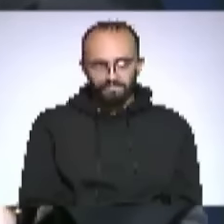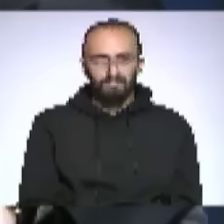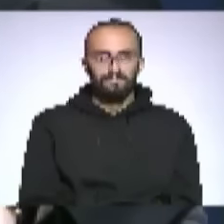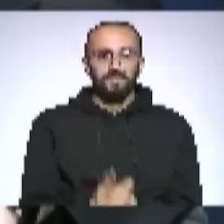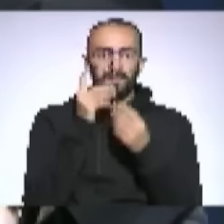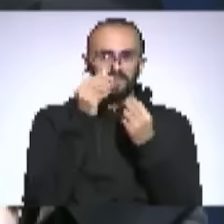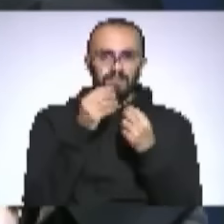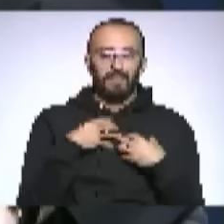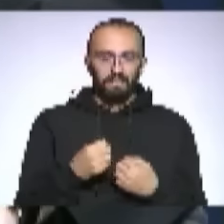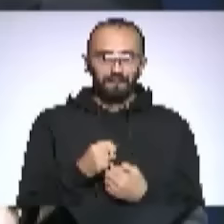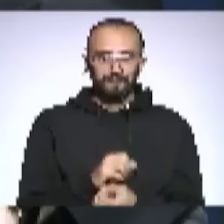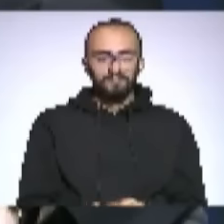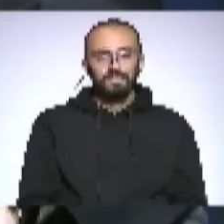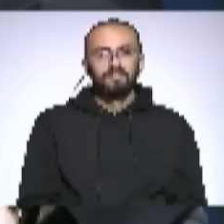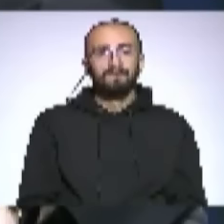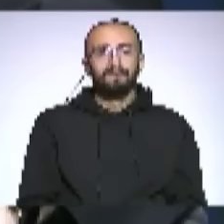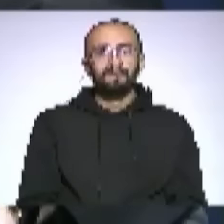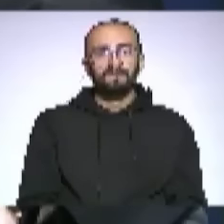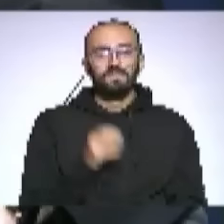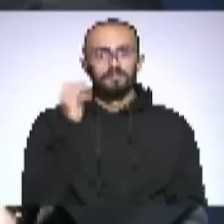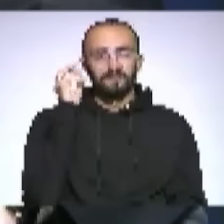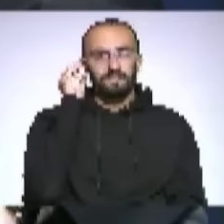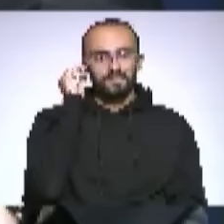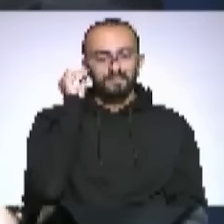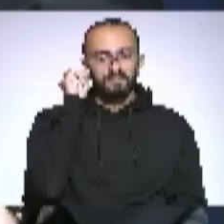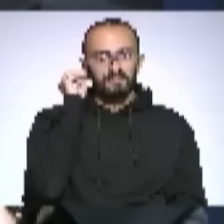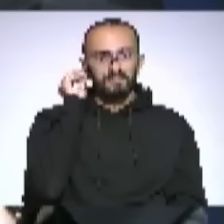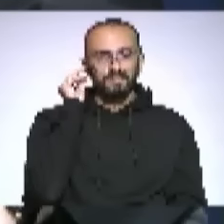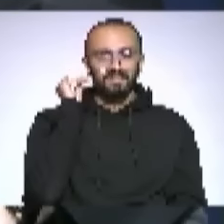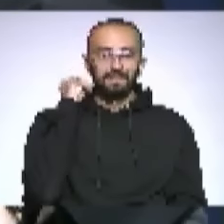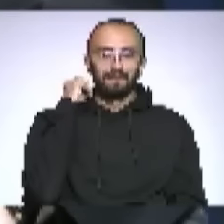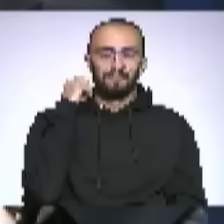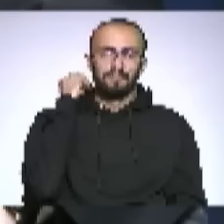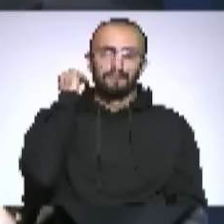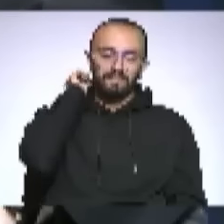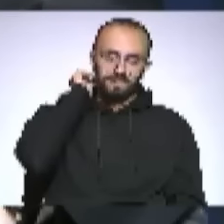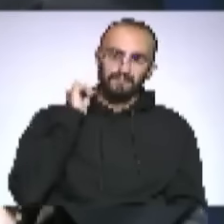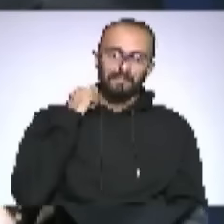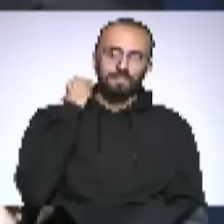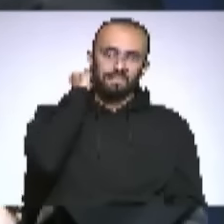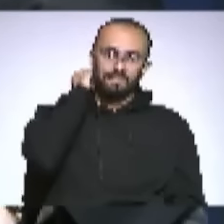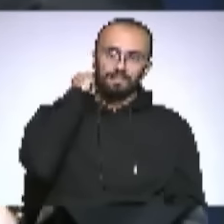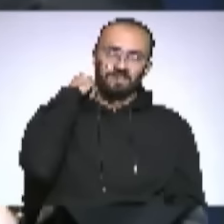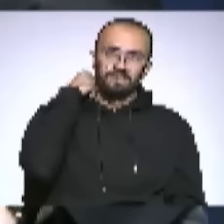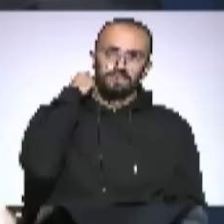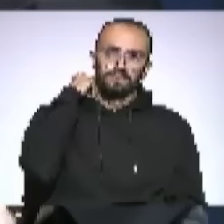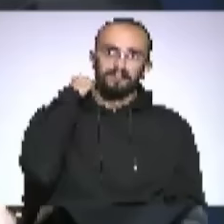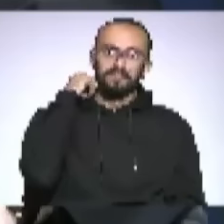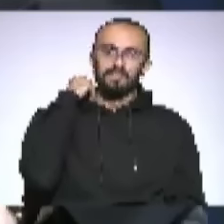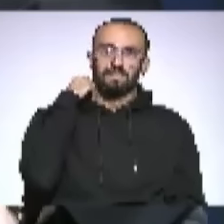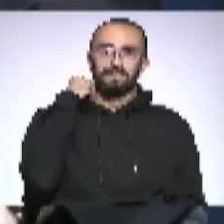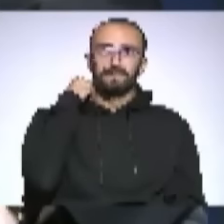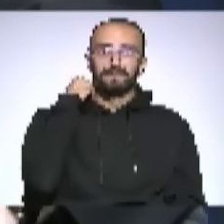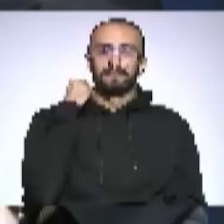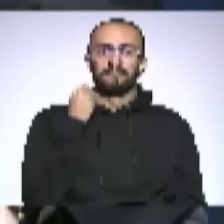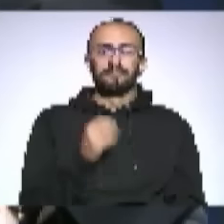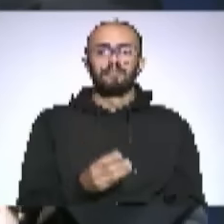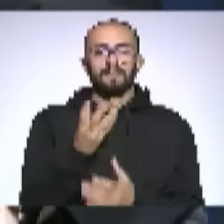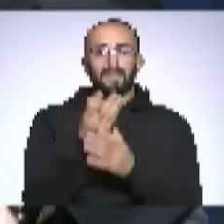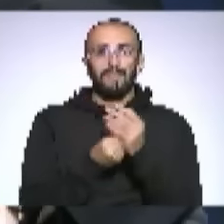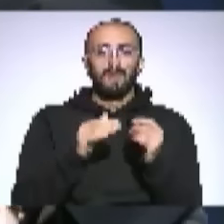الصحه حبيبي طيب الم وميا ومعايا ومعايا خمس اطفال يا خمس اطفال